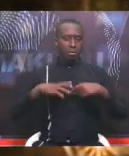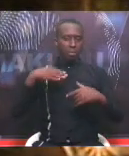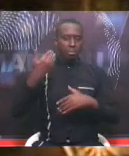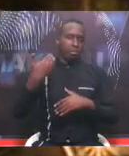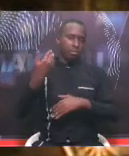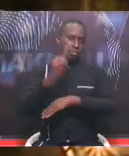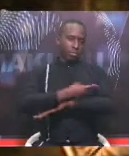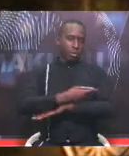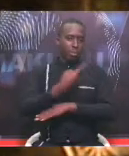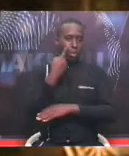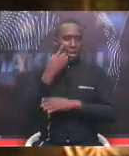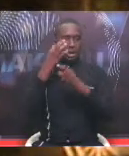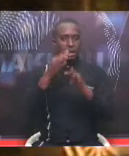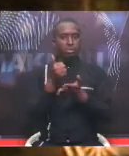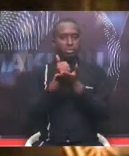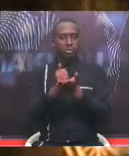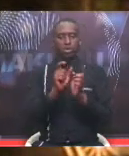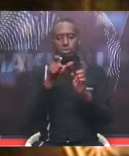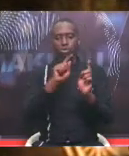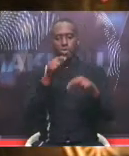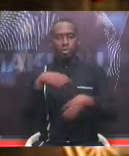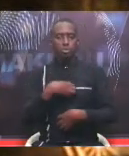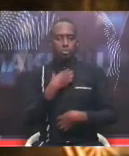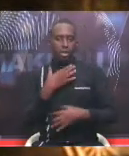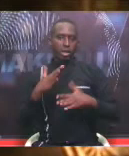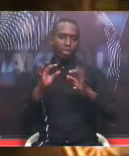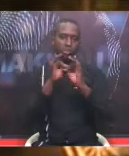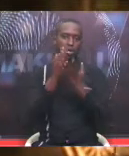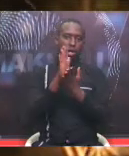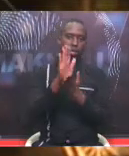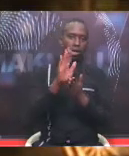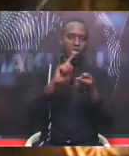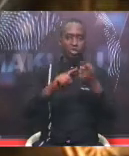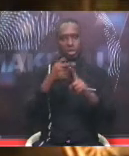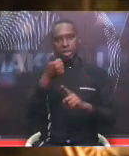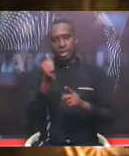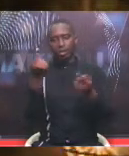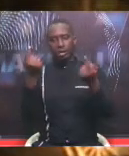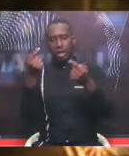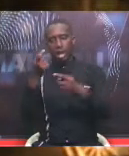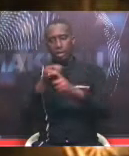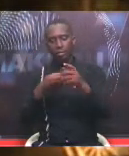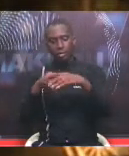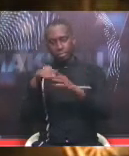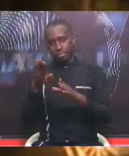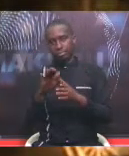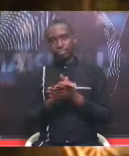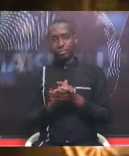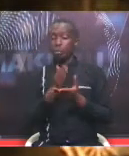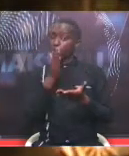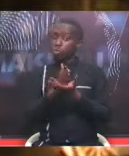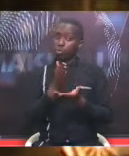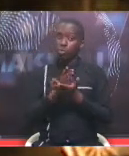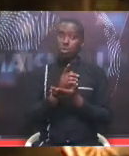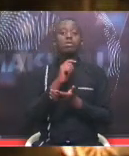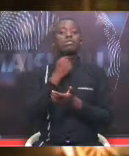munsi ni iki bumumarira kubasuwe n'abo mu muryango we cyangwa inshuti cyangwa abo bakoranaga murakoze cyane mu by'ukuri